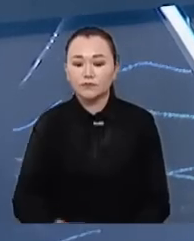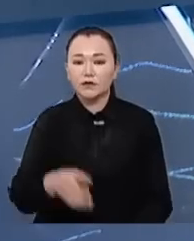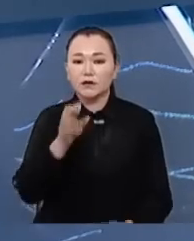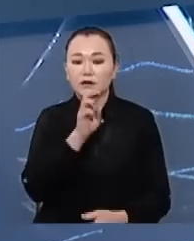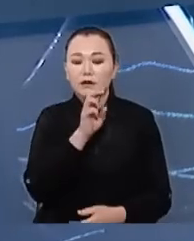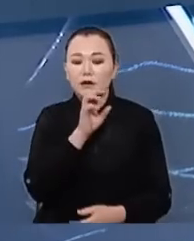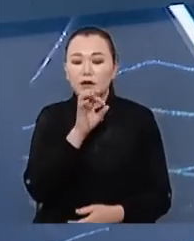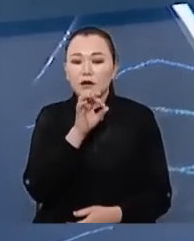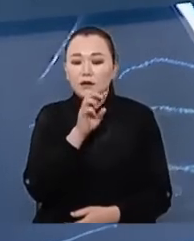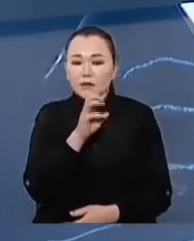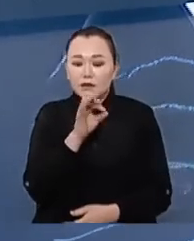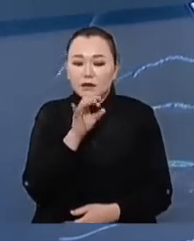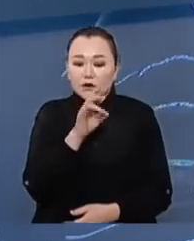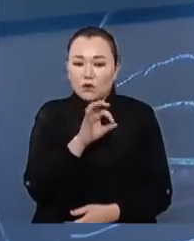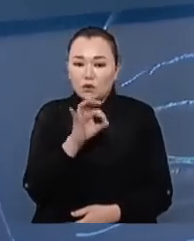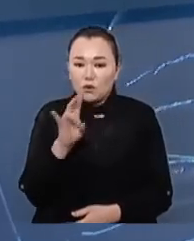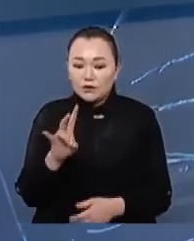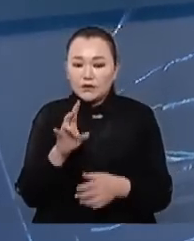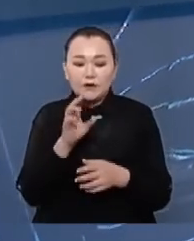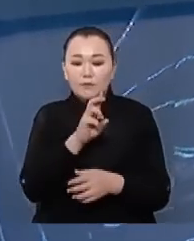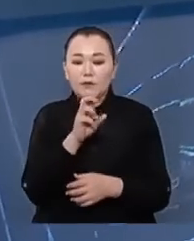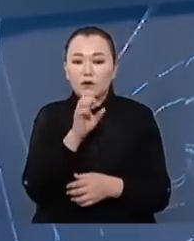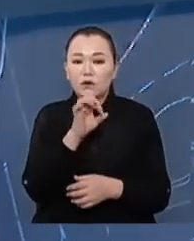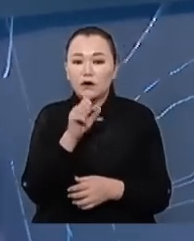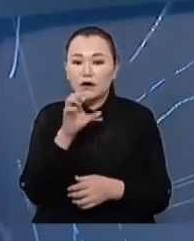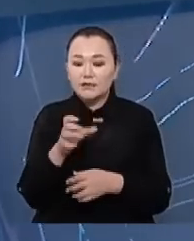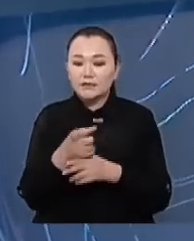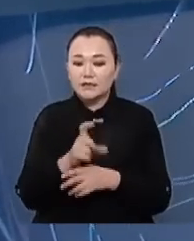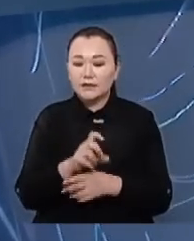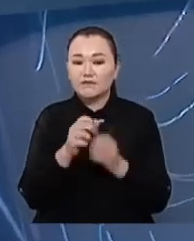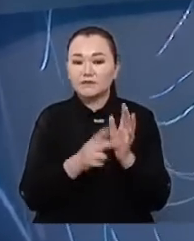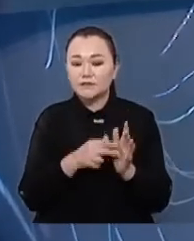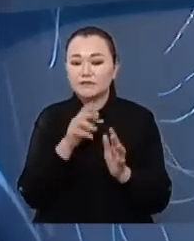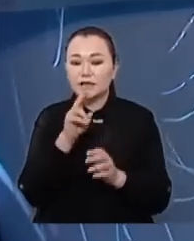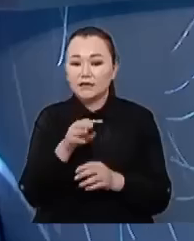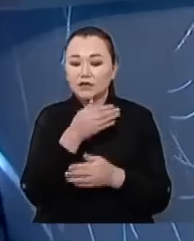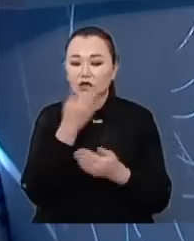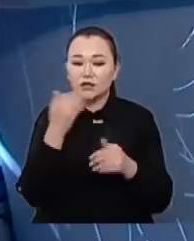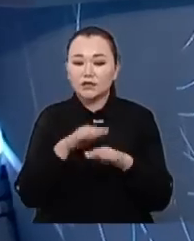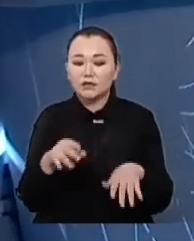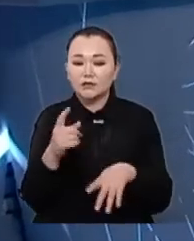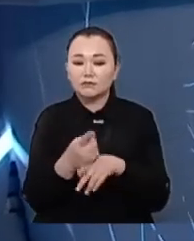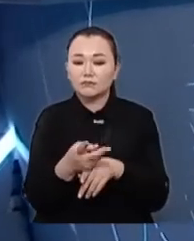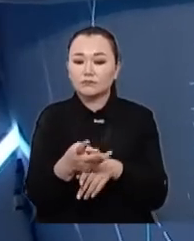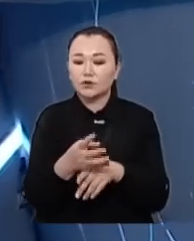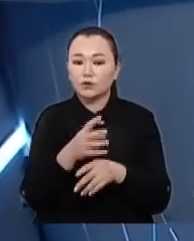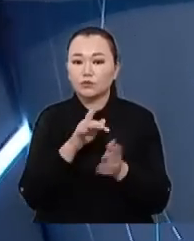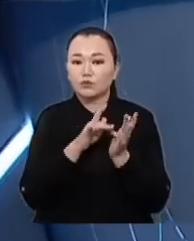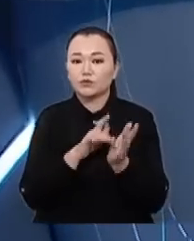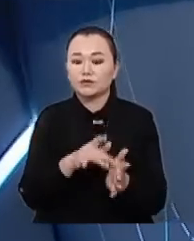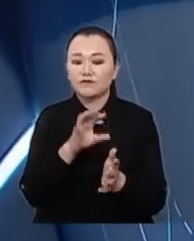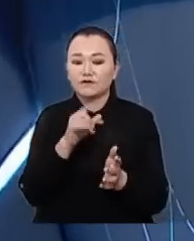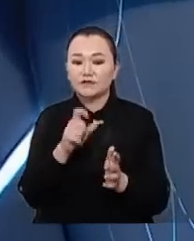Біріккен Араб Әмірліктерінің билігі 18 жасқа толмаған балалары бар отбасыларға бірнеше реттік туристік виза режимін